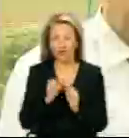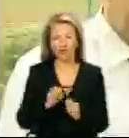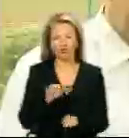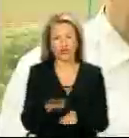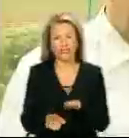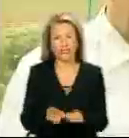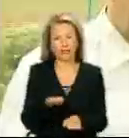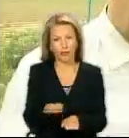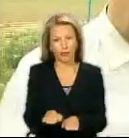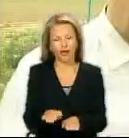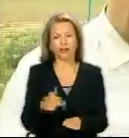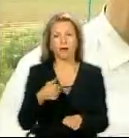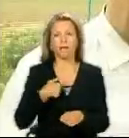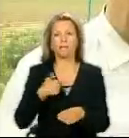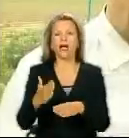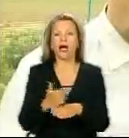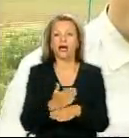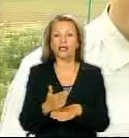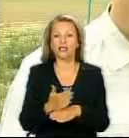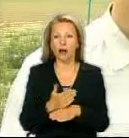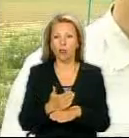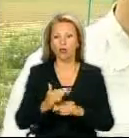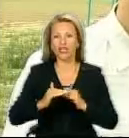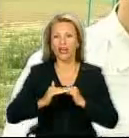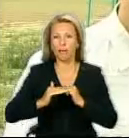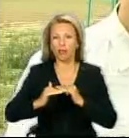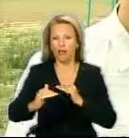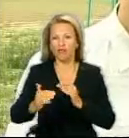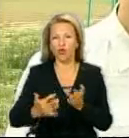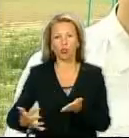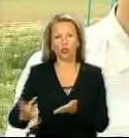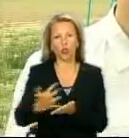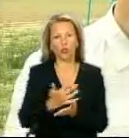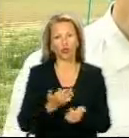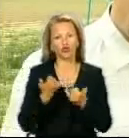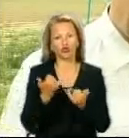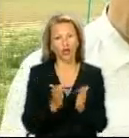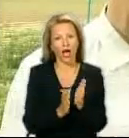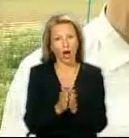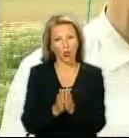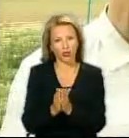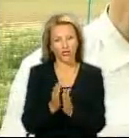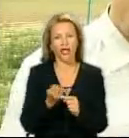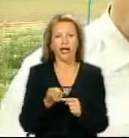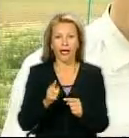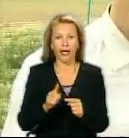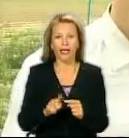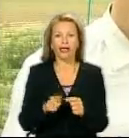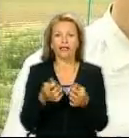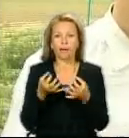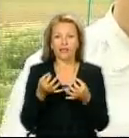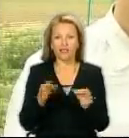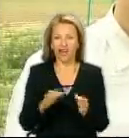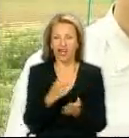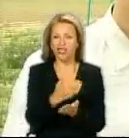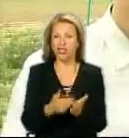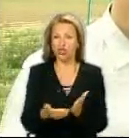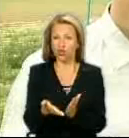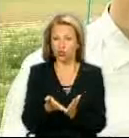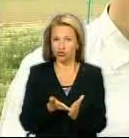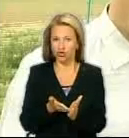затоптать. Мы разработали платформу уборочную для огурца. То есть это позволяет исключить